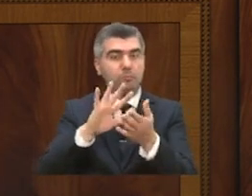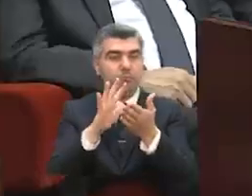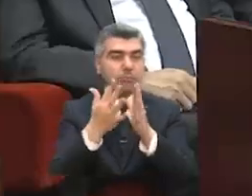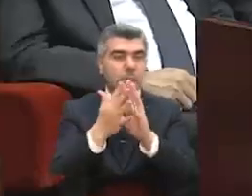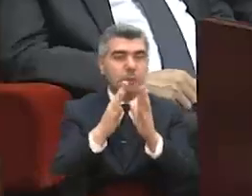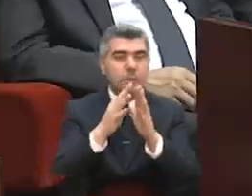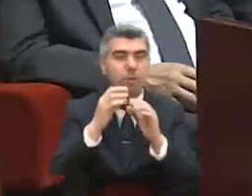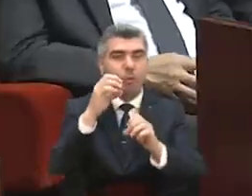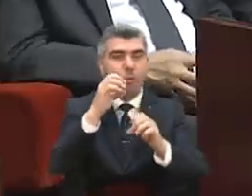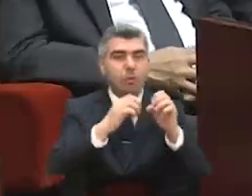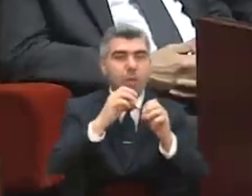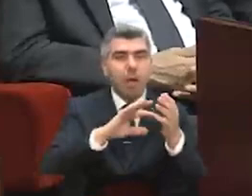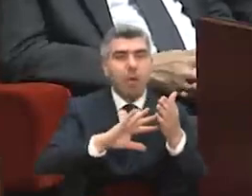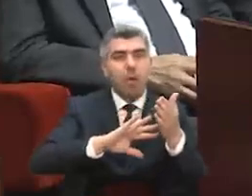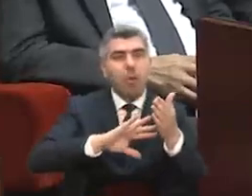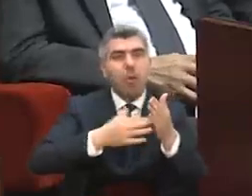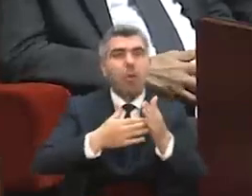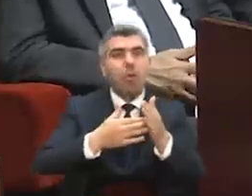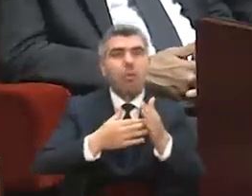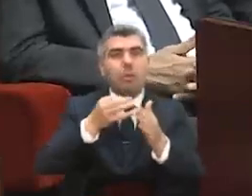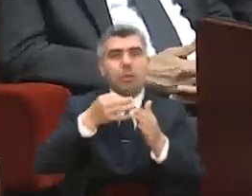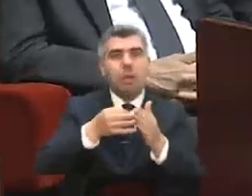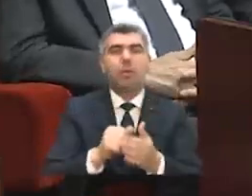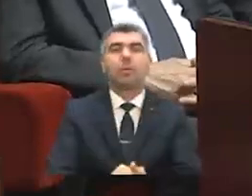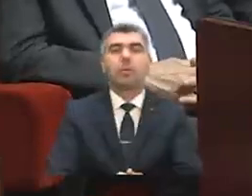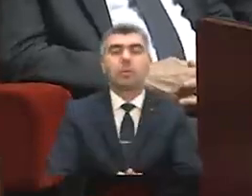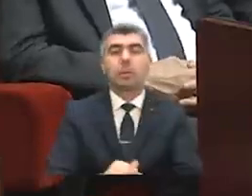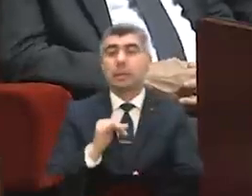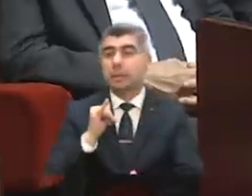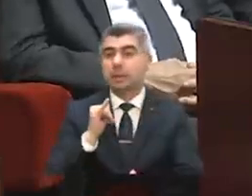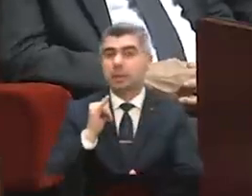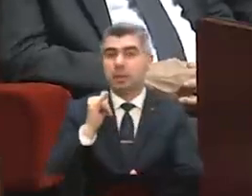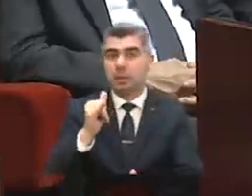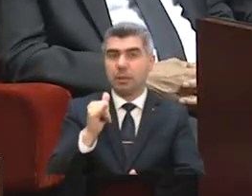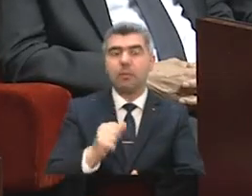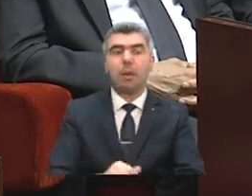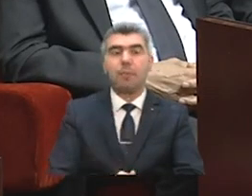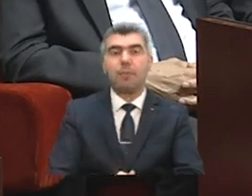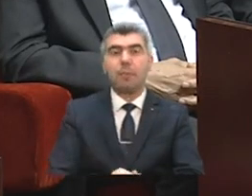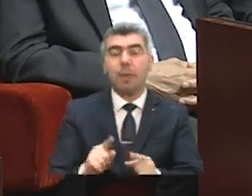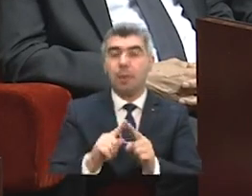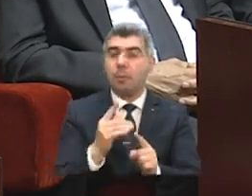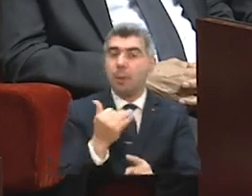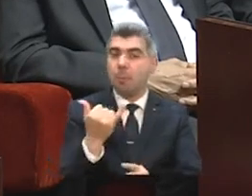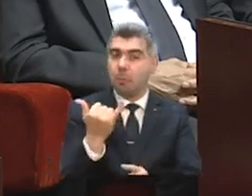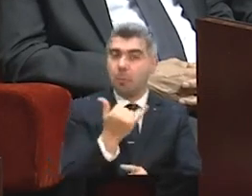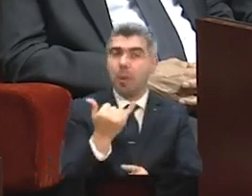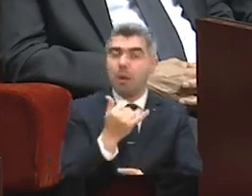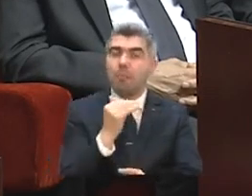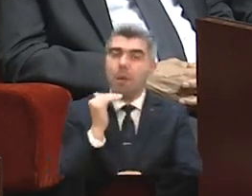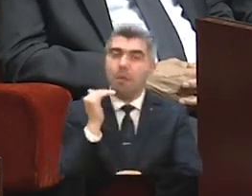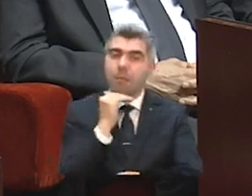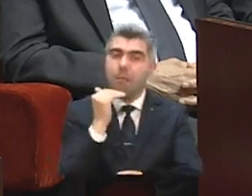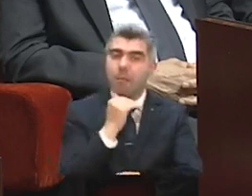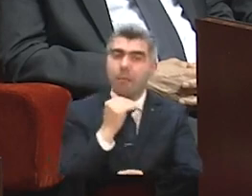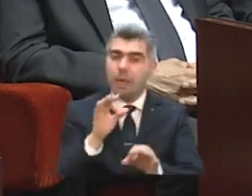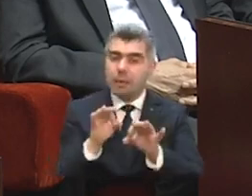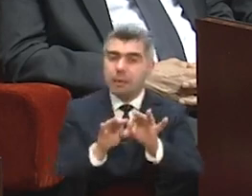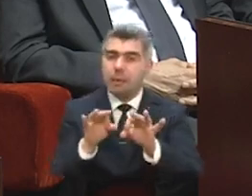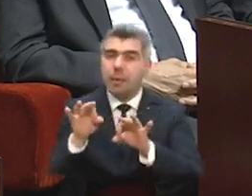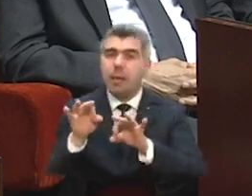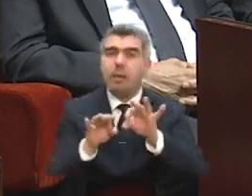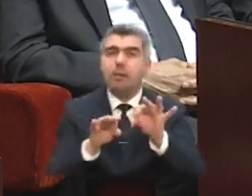المناخية كلها دوافع تسلط الضوء على أهمية تسريع تنفيذ الاستراتيجيات